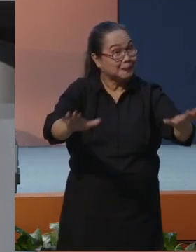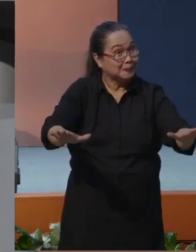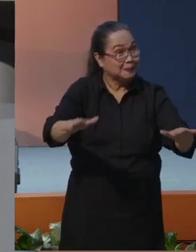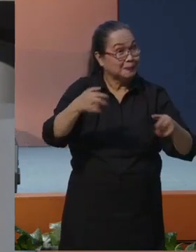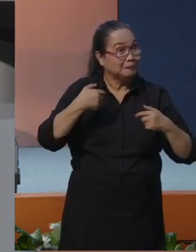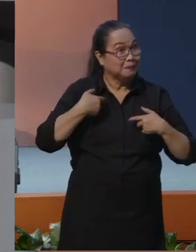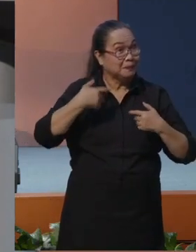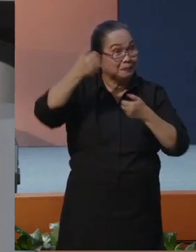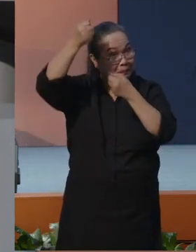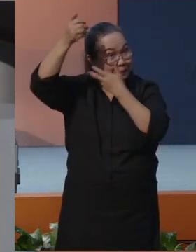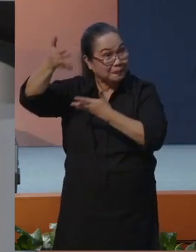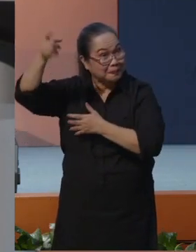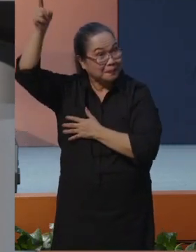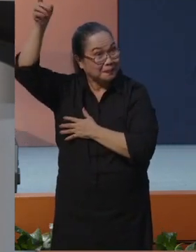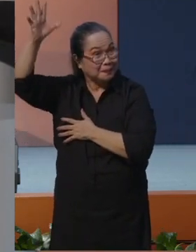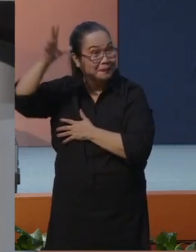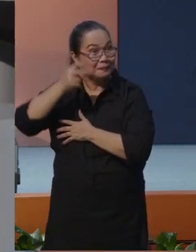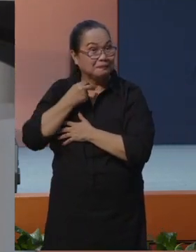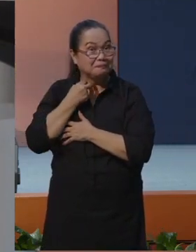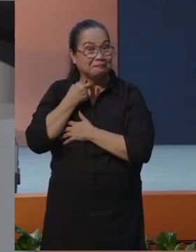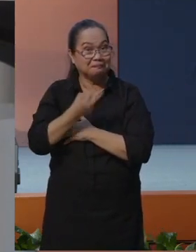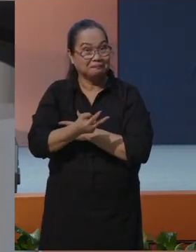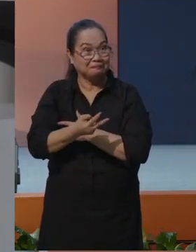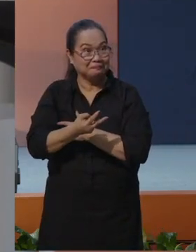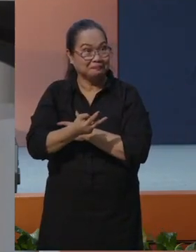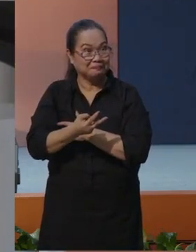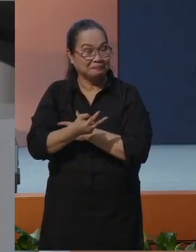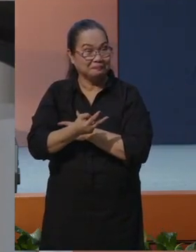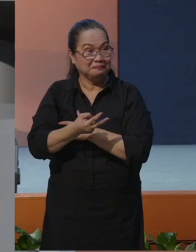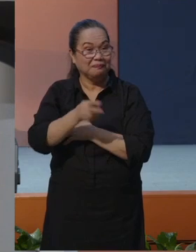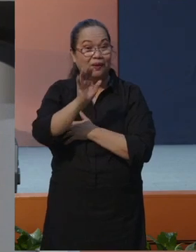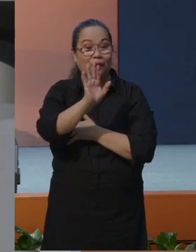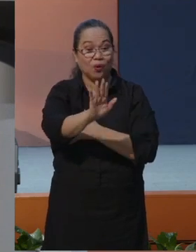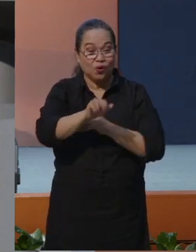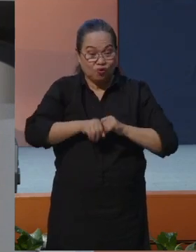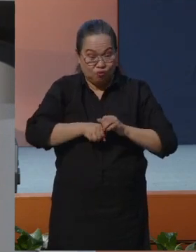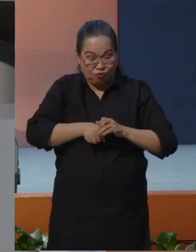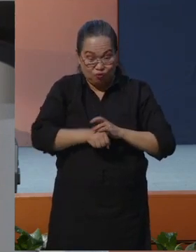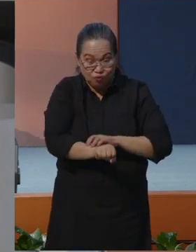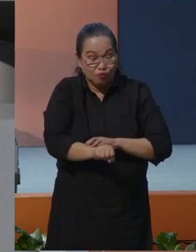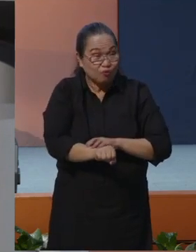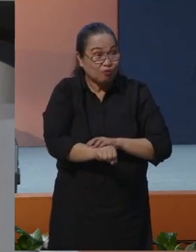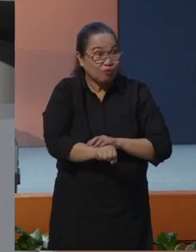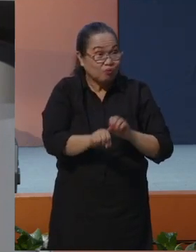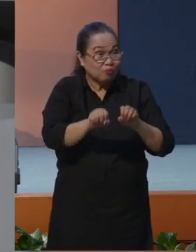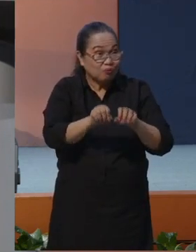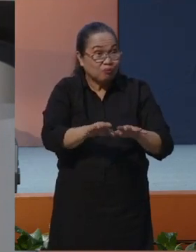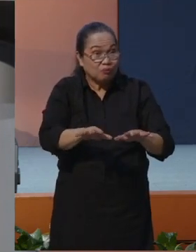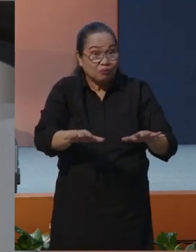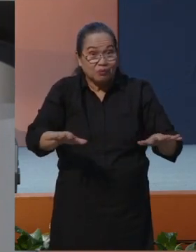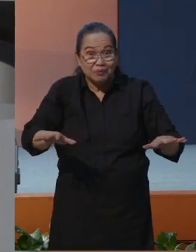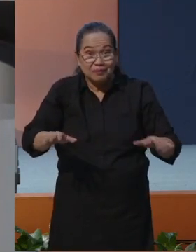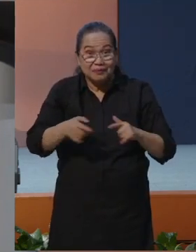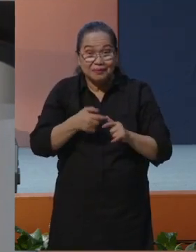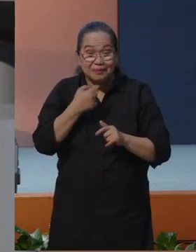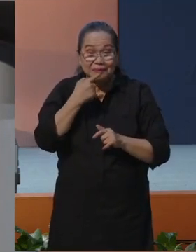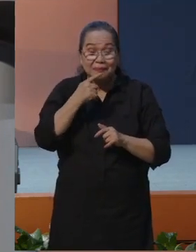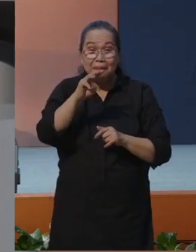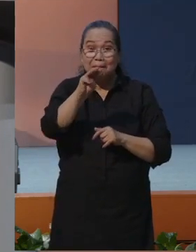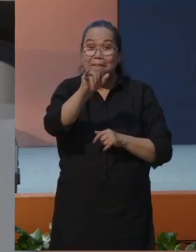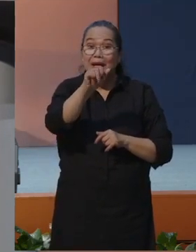have obeyed my voice. In your offspring. Sino yung offspring na yun? Sabi ng Matthew